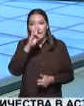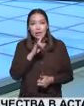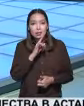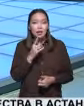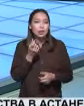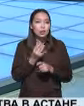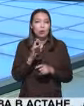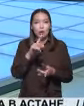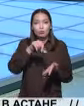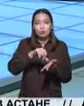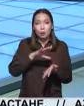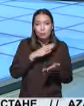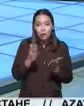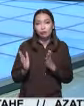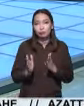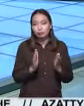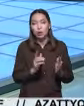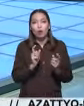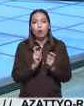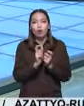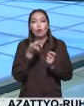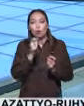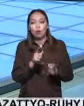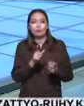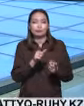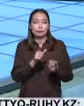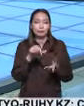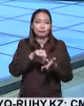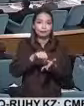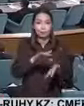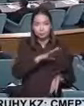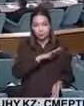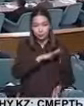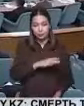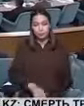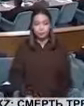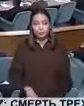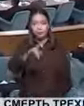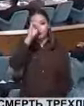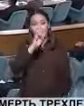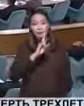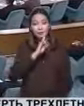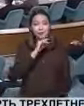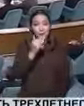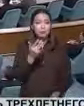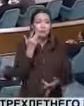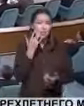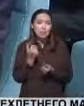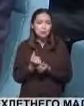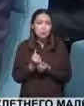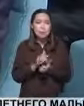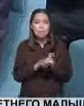раз выступал посредником в регулировании конфликтов. Дана Ермак продолжит. Казахстан твердо придерживается